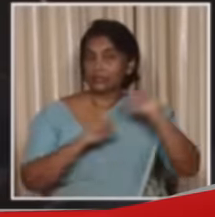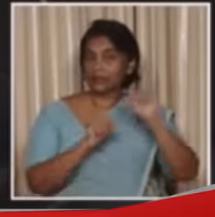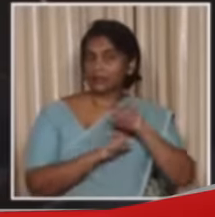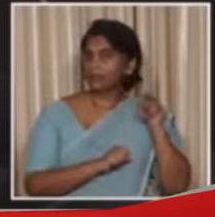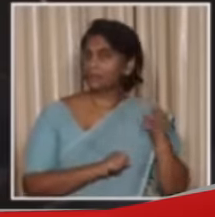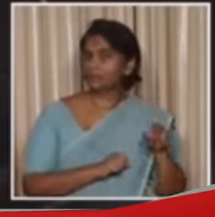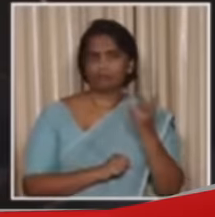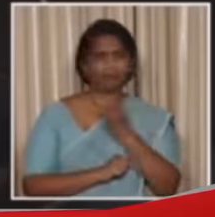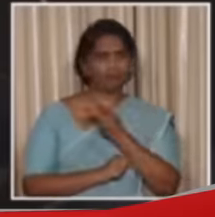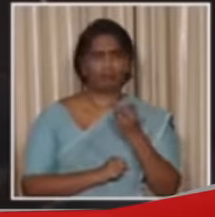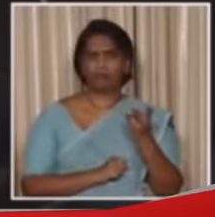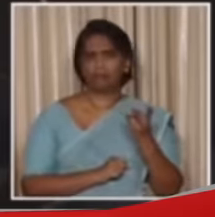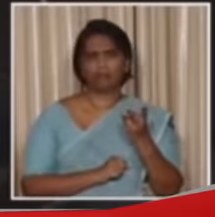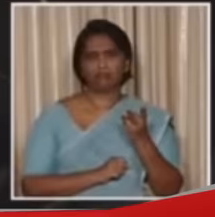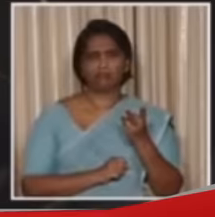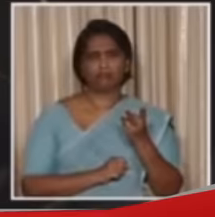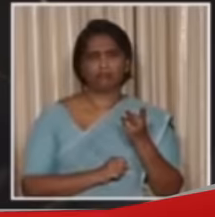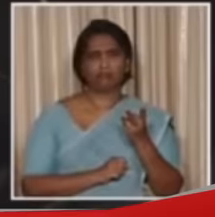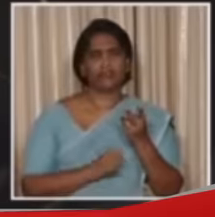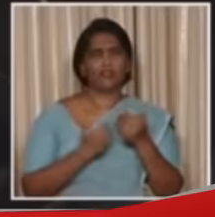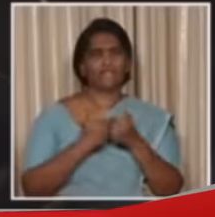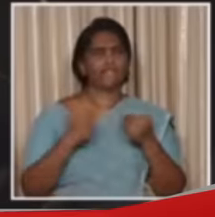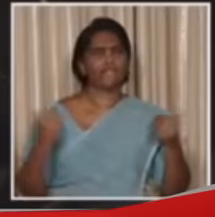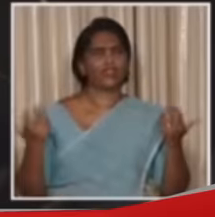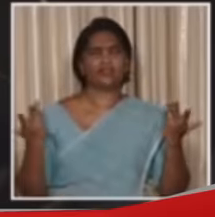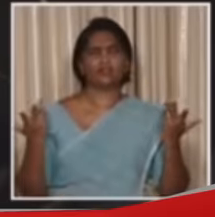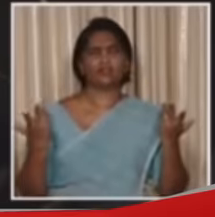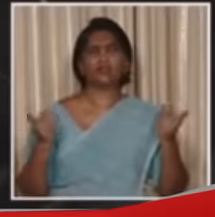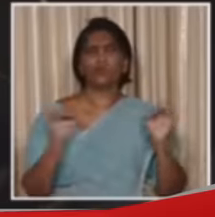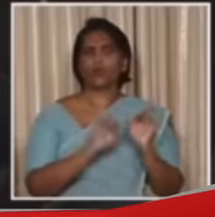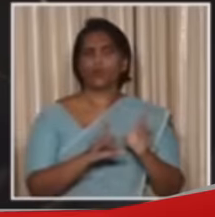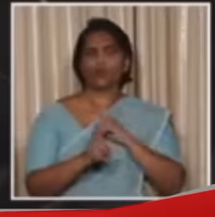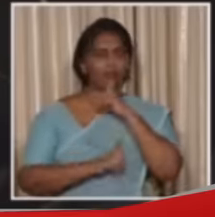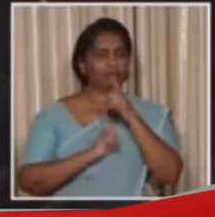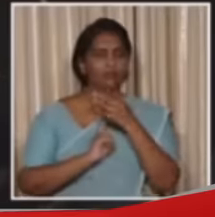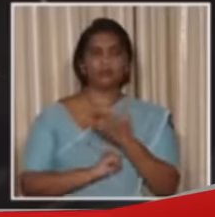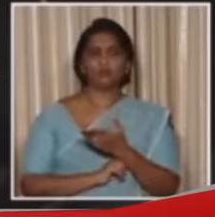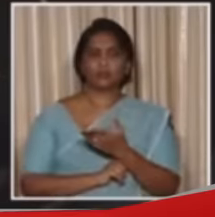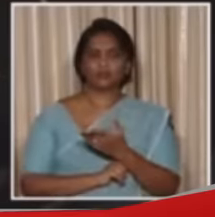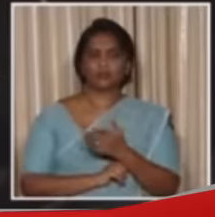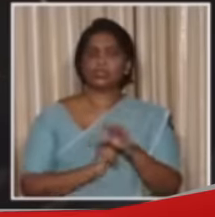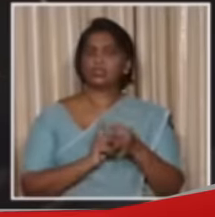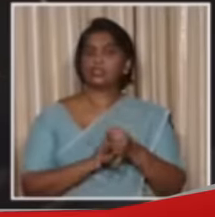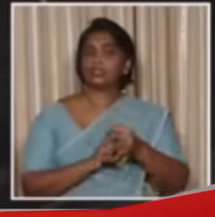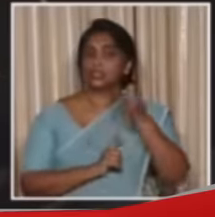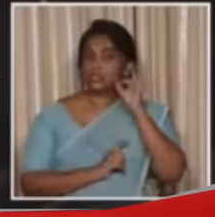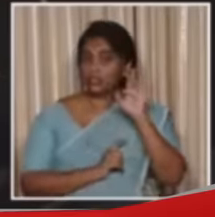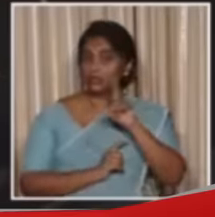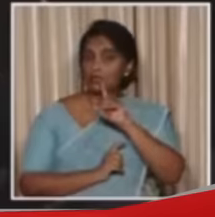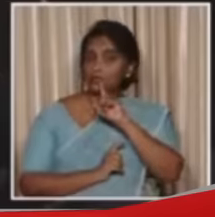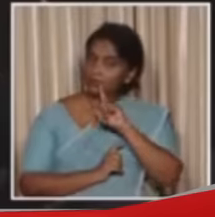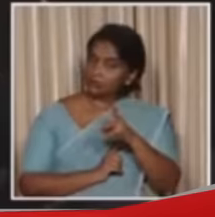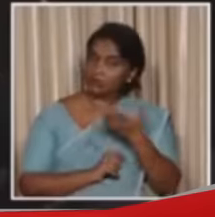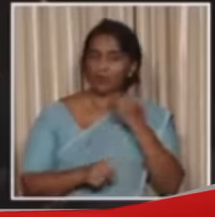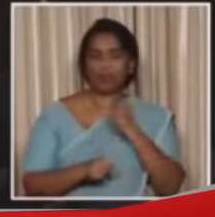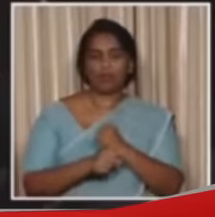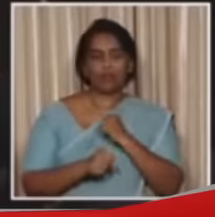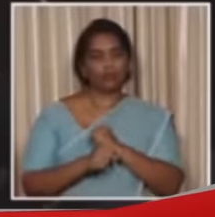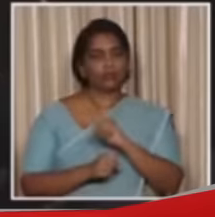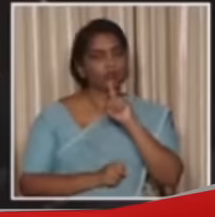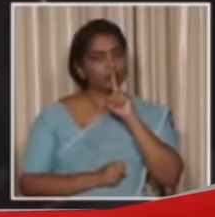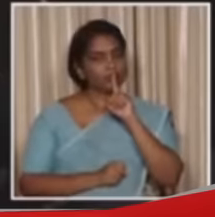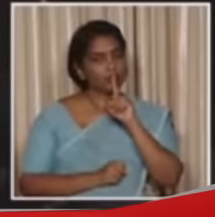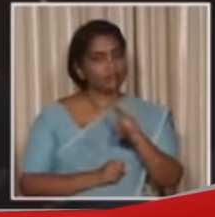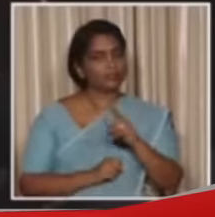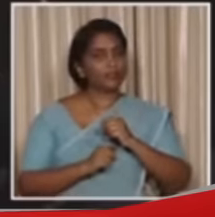කියන එකත් අතර දැන් වෙනසක් නැති විදියට මේ කතා කරන්නේ. එතකොට ජනාධිපති කියන විදියට හෝ ආණ්ඩුව කියන විදියට